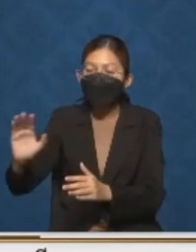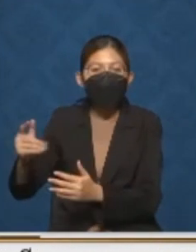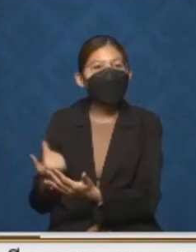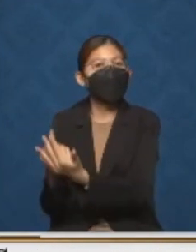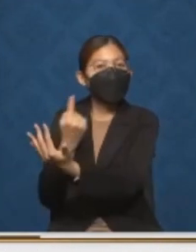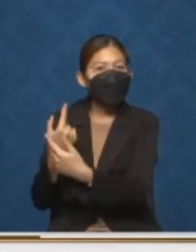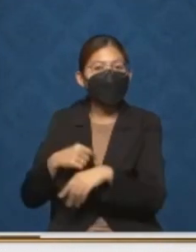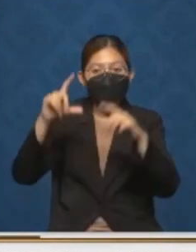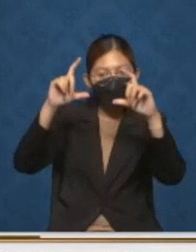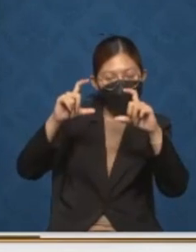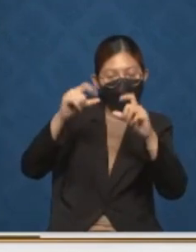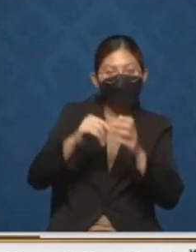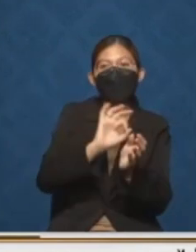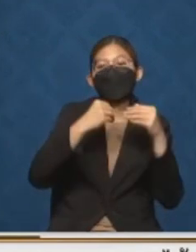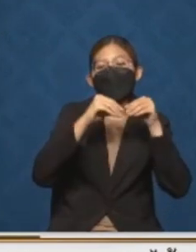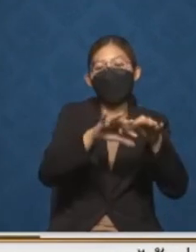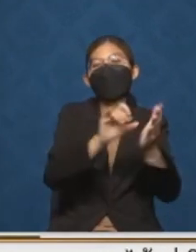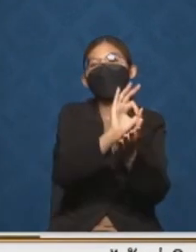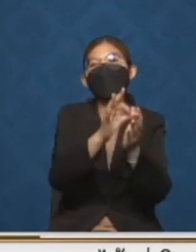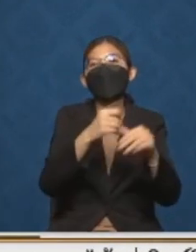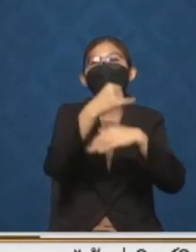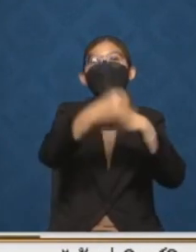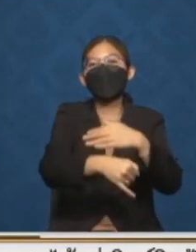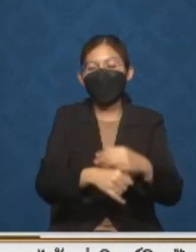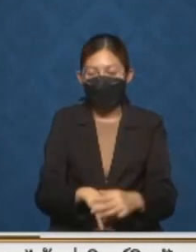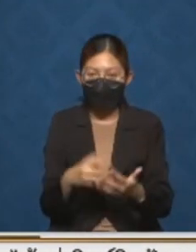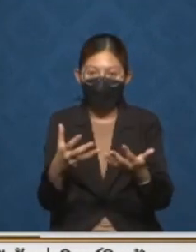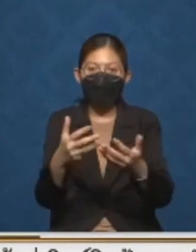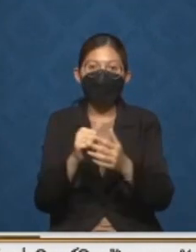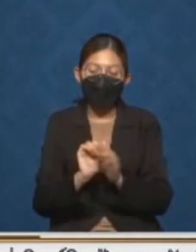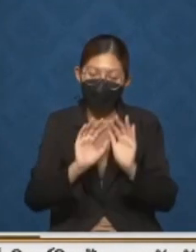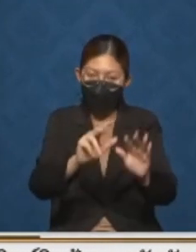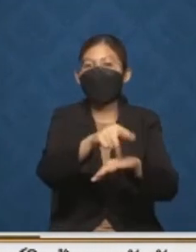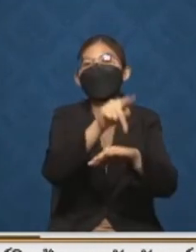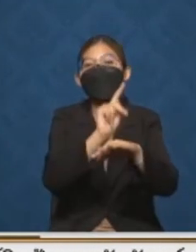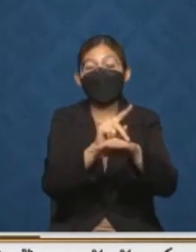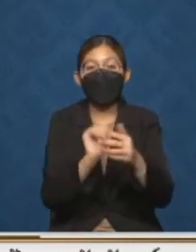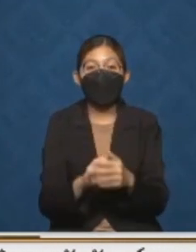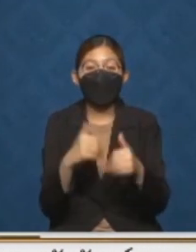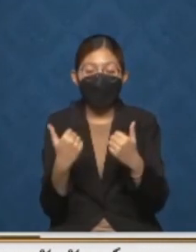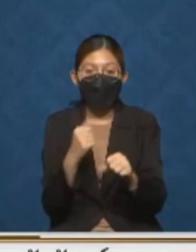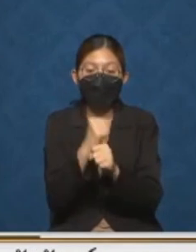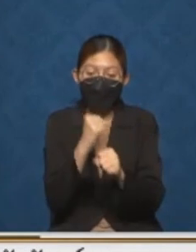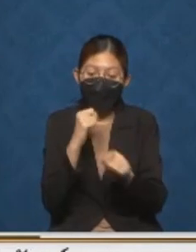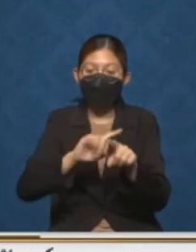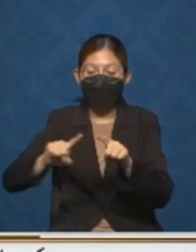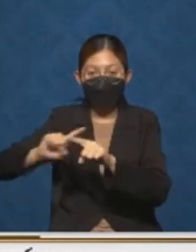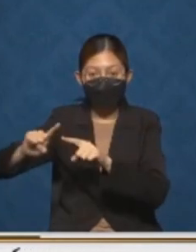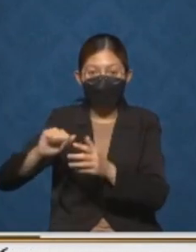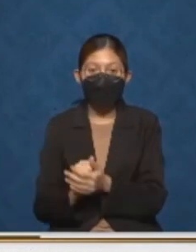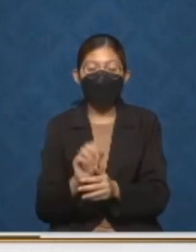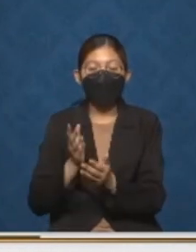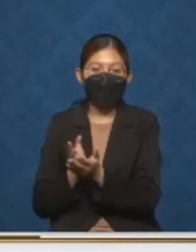็ถ่ายลูปลง Facebook โบ candidatesผมจิฝากแนประธานครัว่าการทำเินงานอะไรกแล้วแต่ไฟ